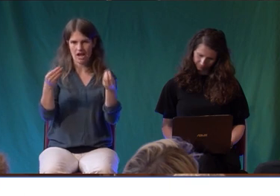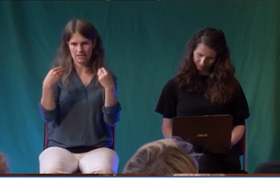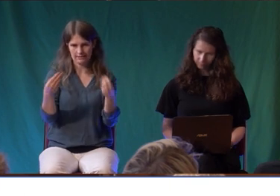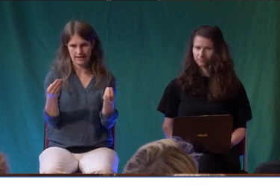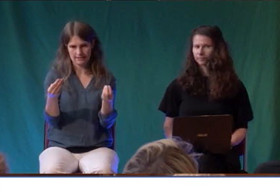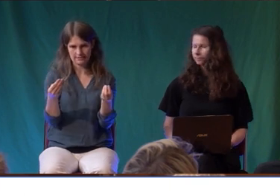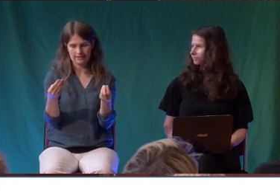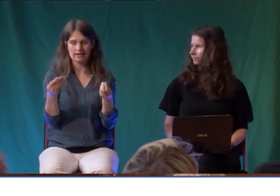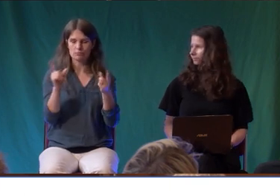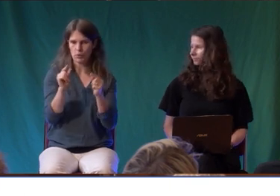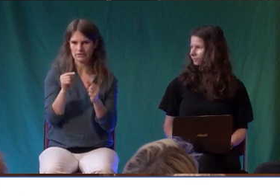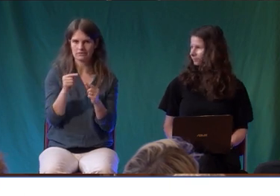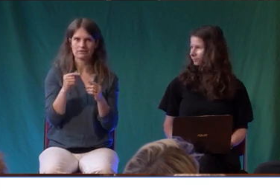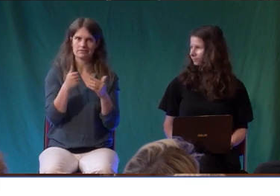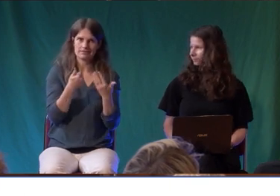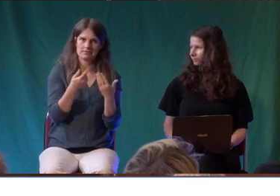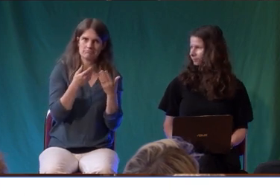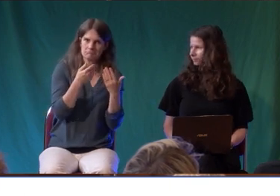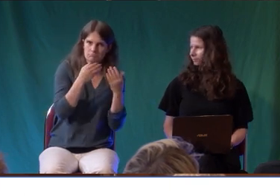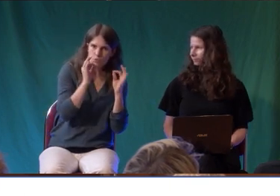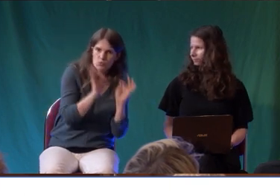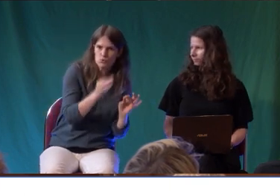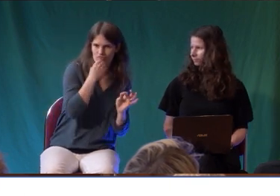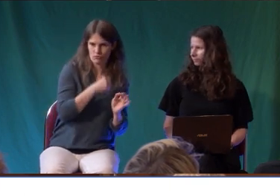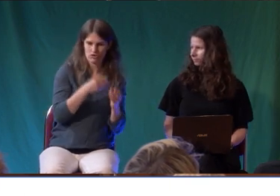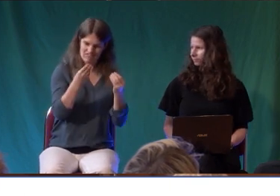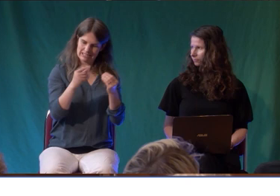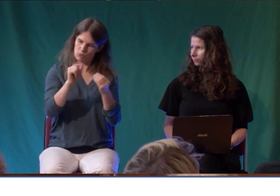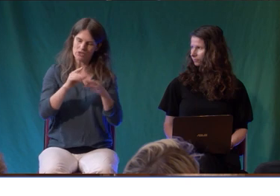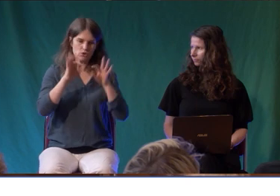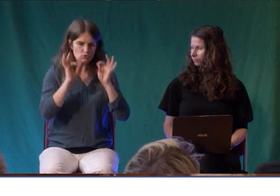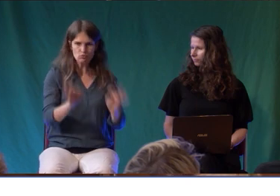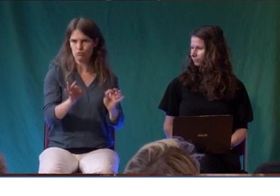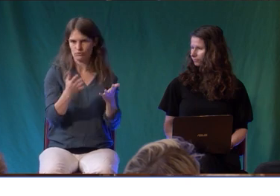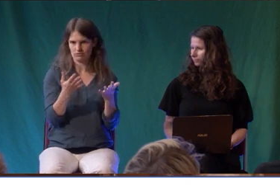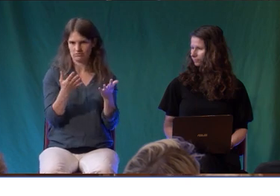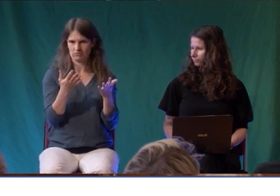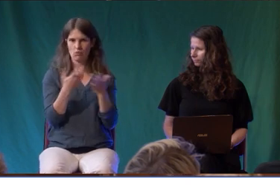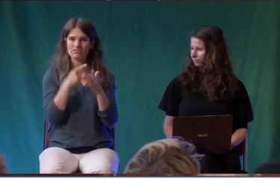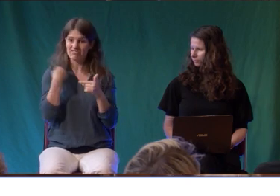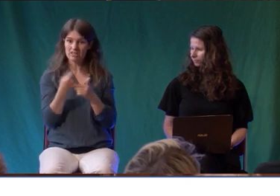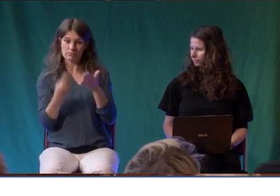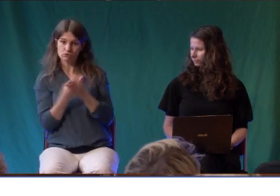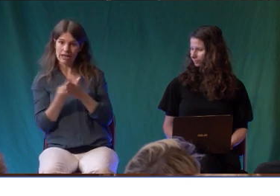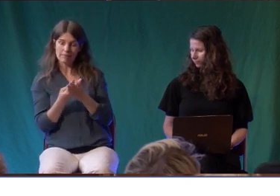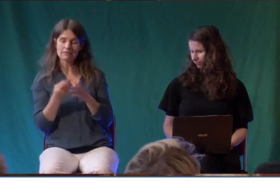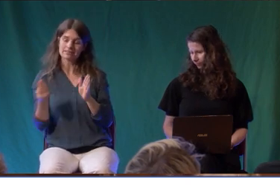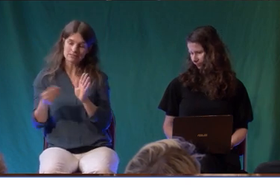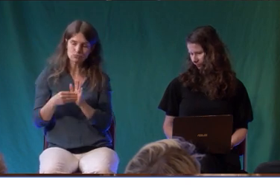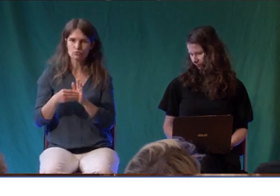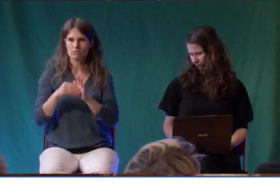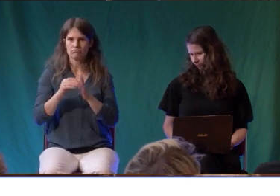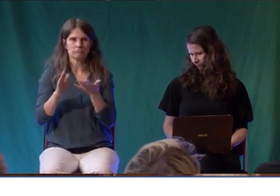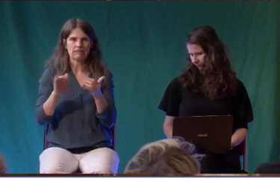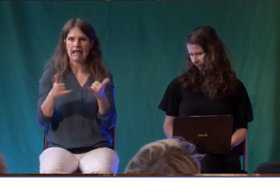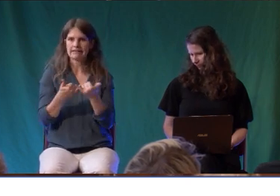dass man eine Sache gut macht und dass wir versucht haben zu beschreiben was ist eigentlich begleitete Elternschaft denn das hat